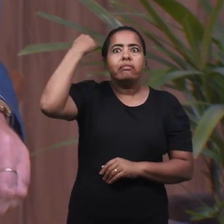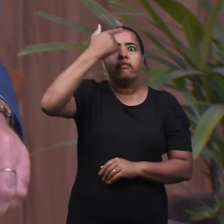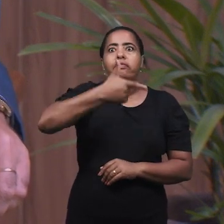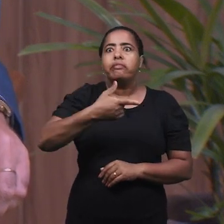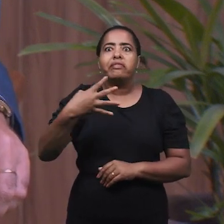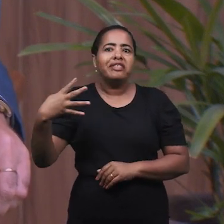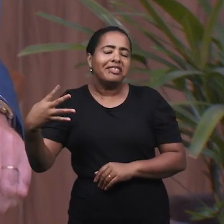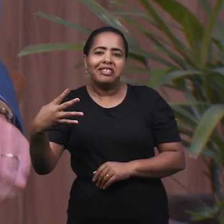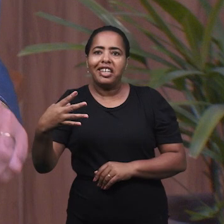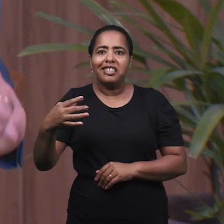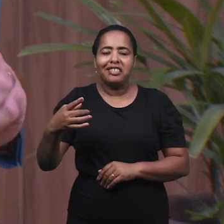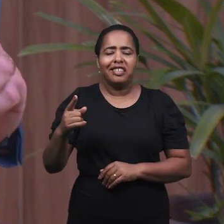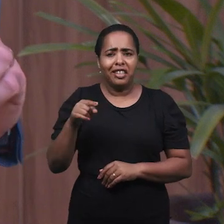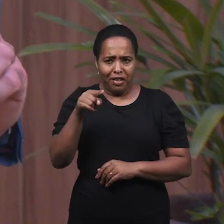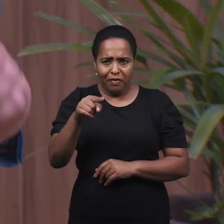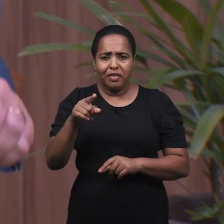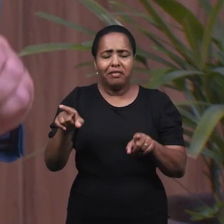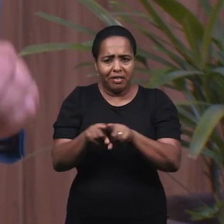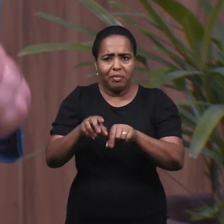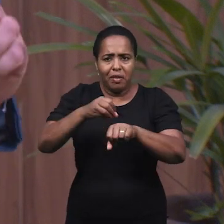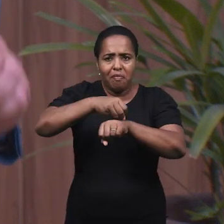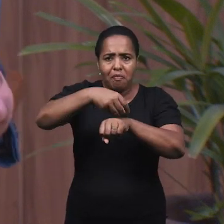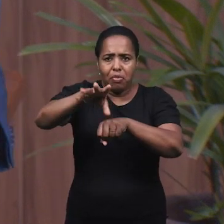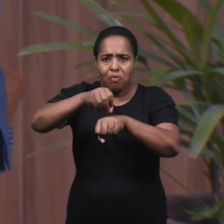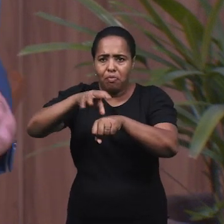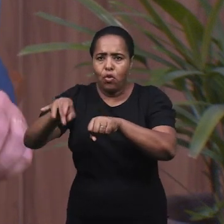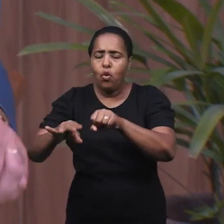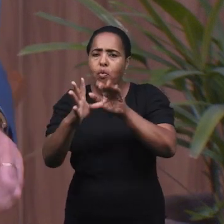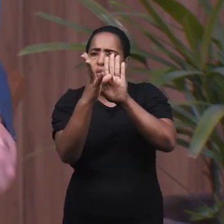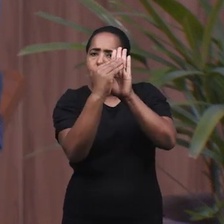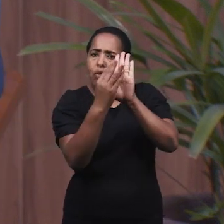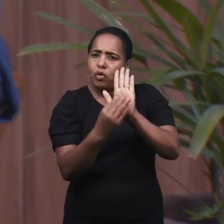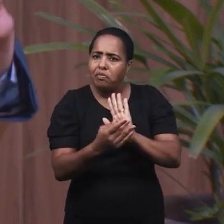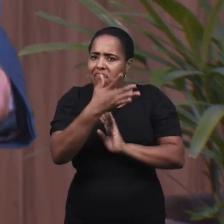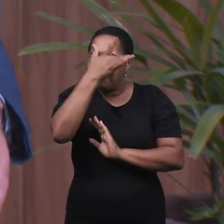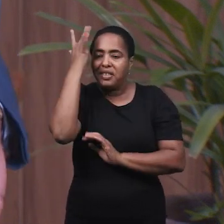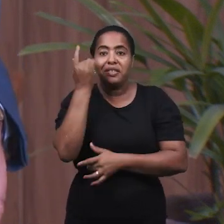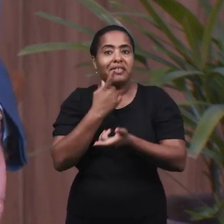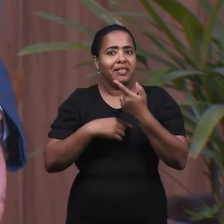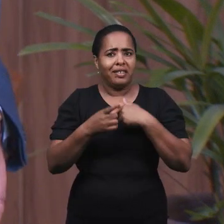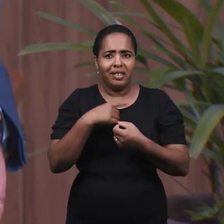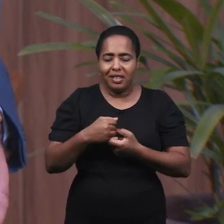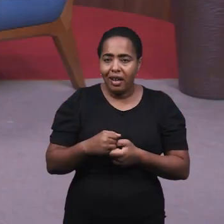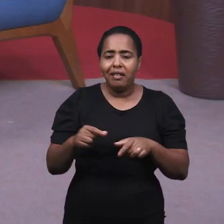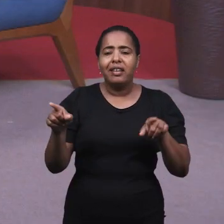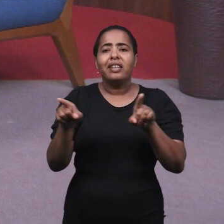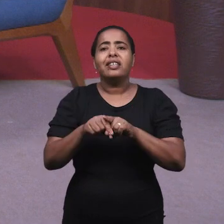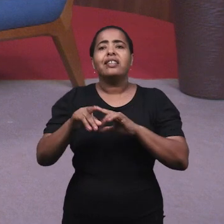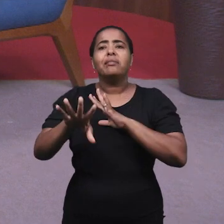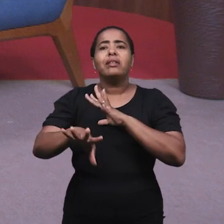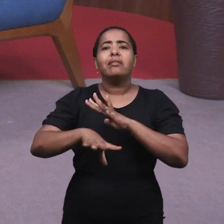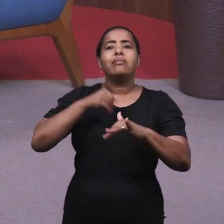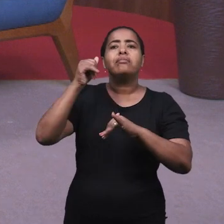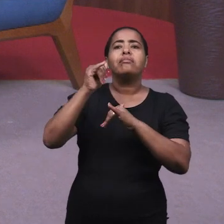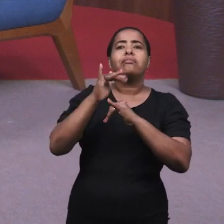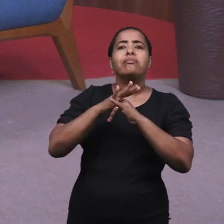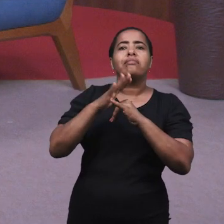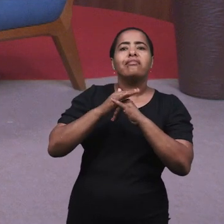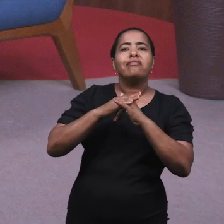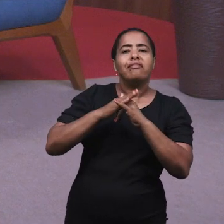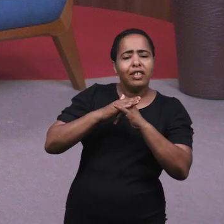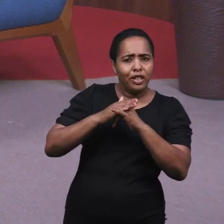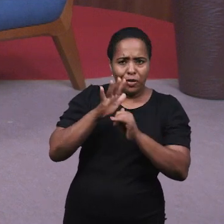de louanges bibliques 24 heures par jour. Vous pouvez partager nos contenus avec qui vous voulez.